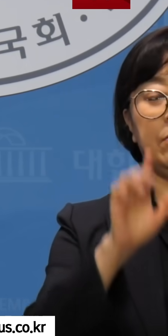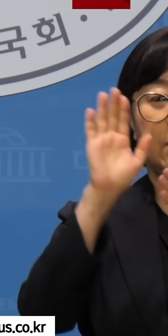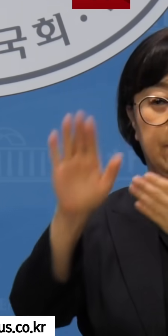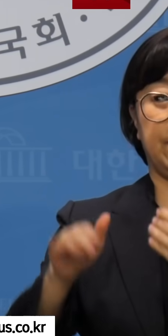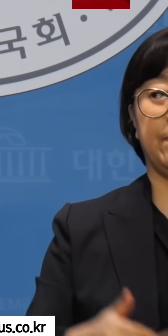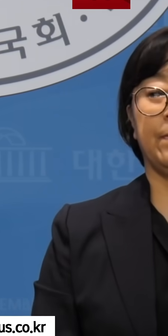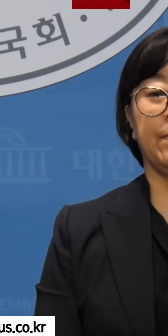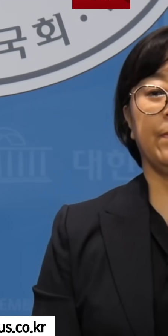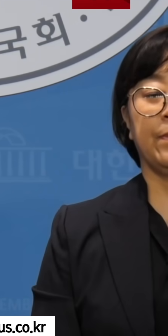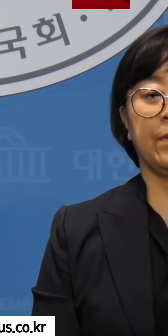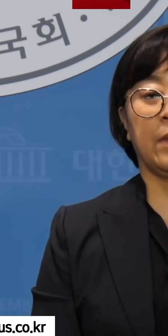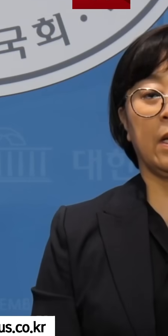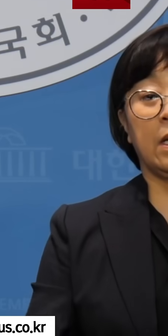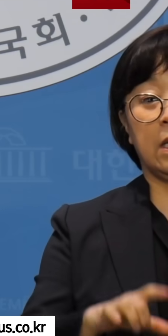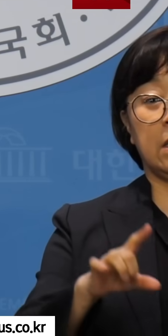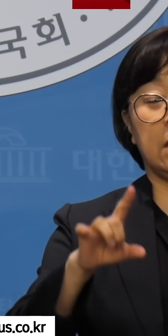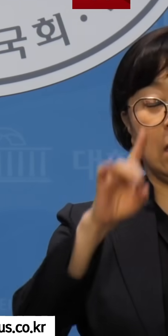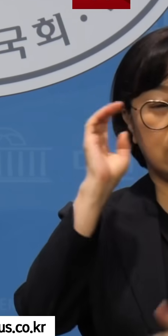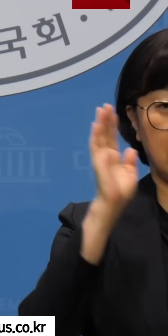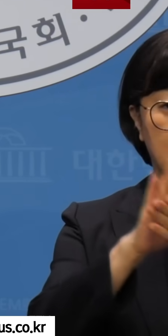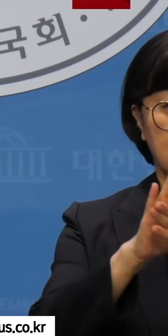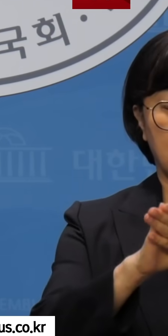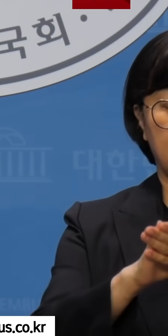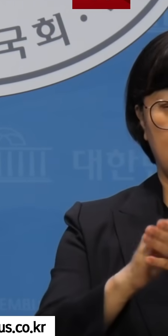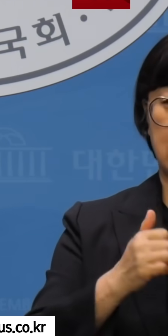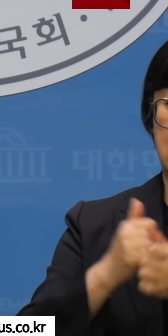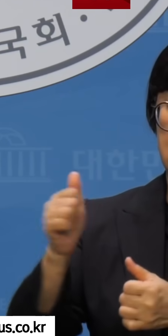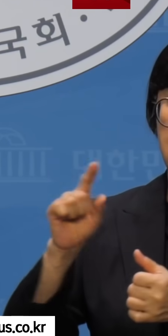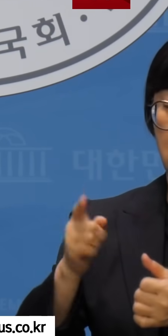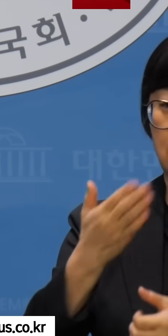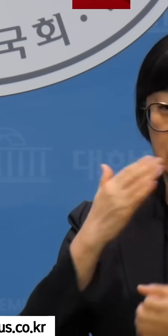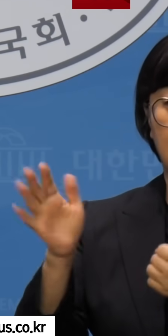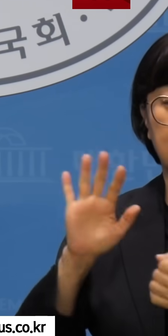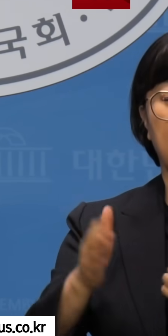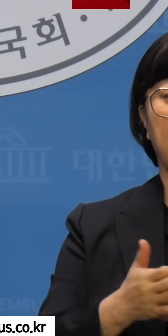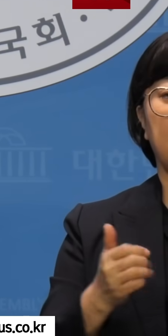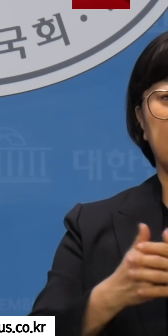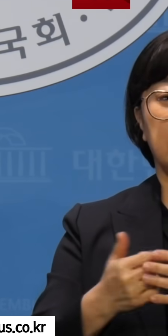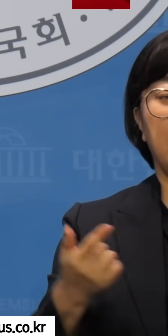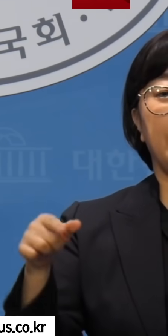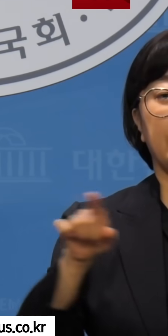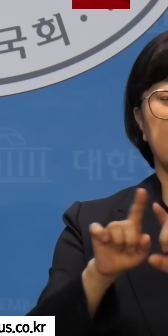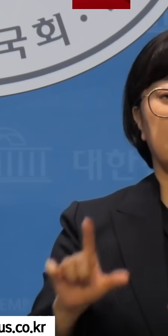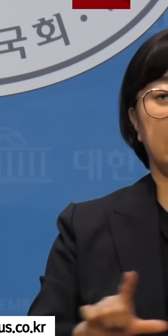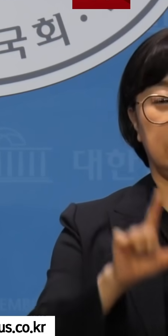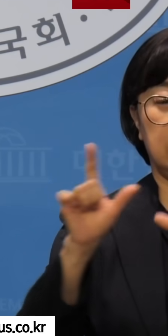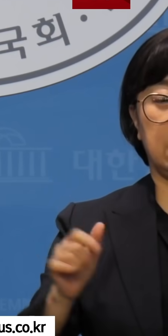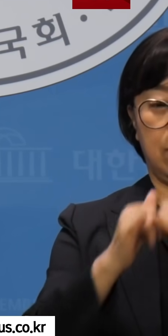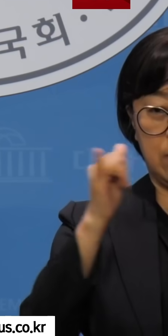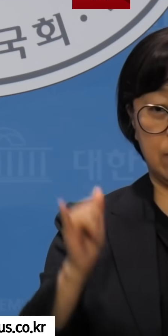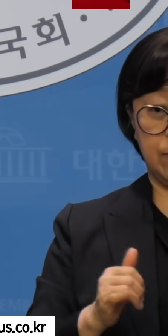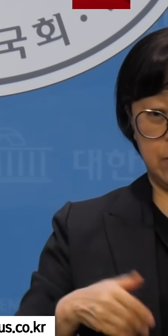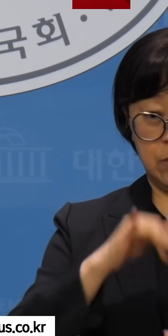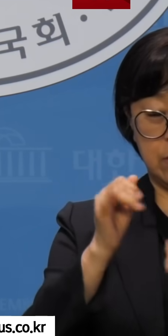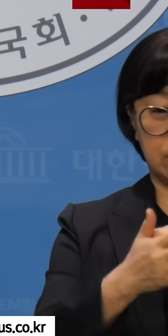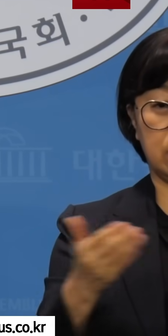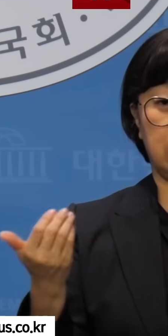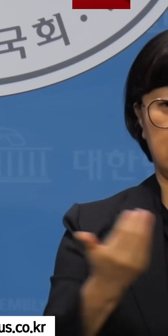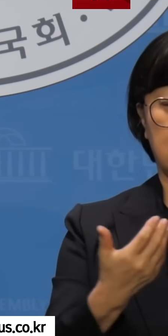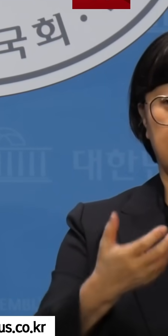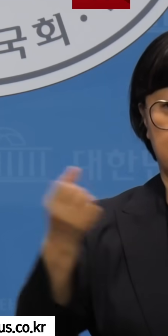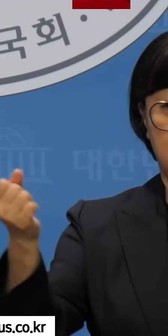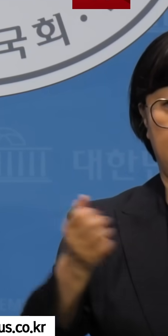미래입니다. 각자 도생, 승자 독식에서 함께 사는 미래, 공존 사회로 가야 합니다. 대립과